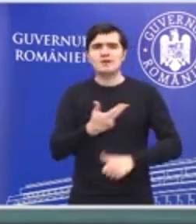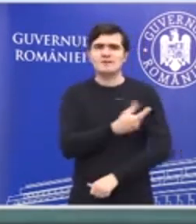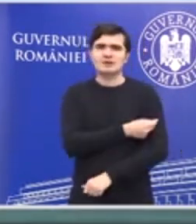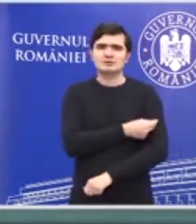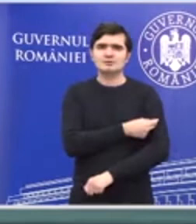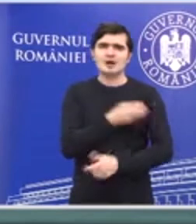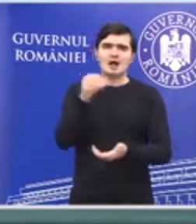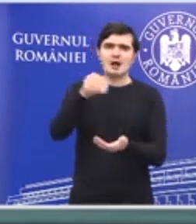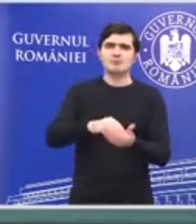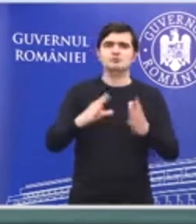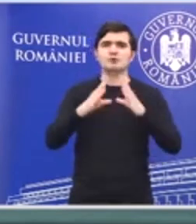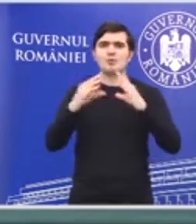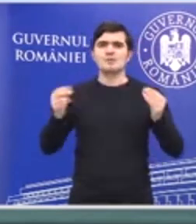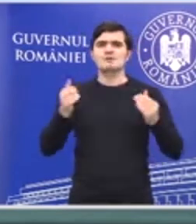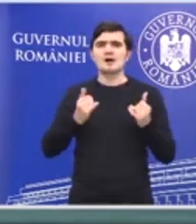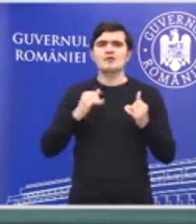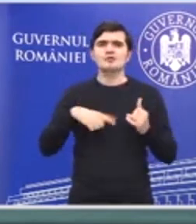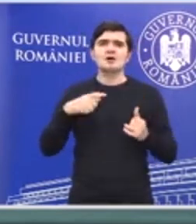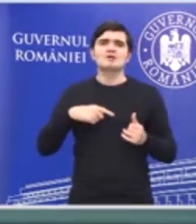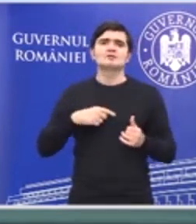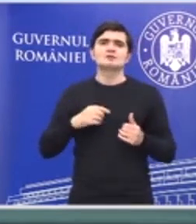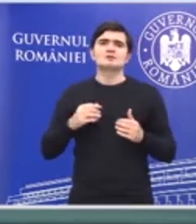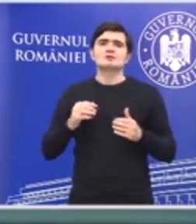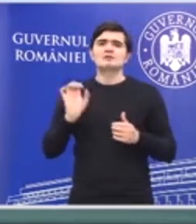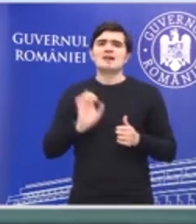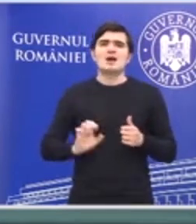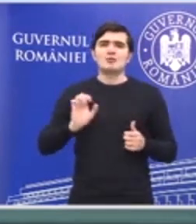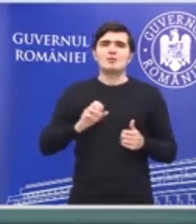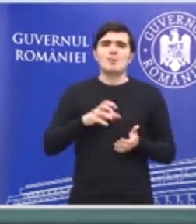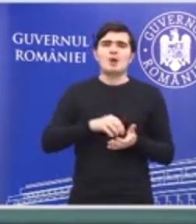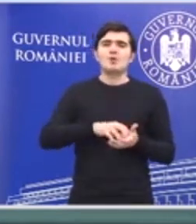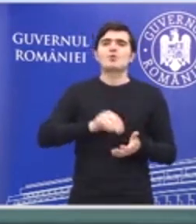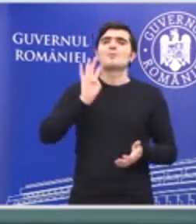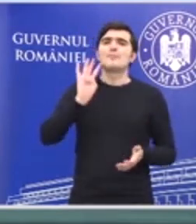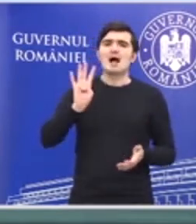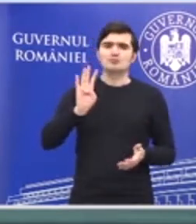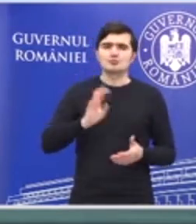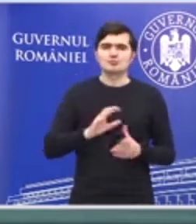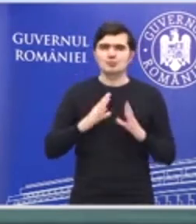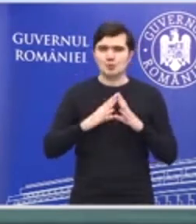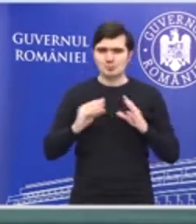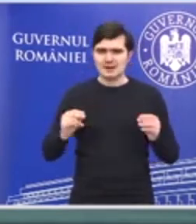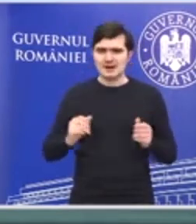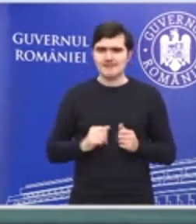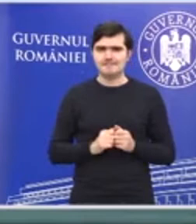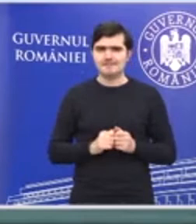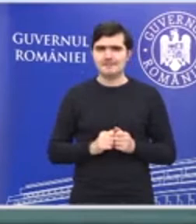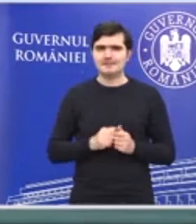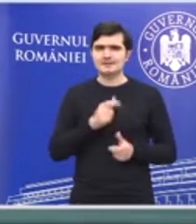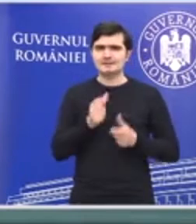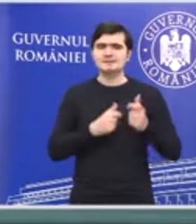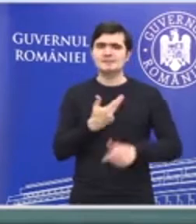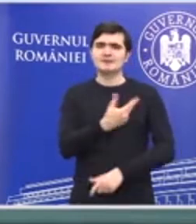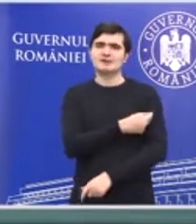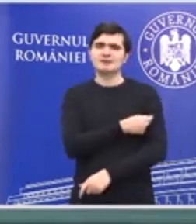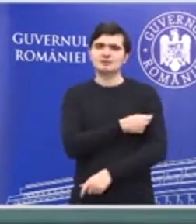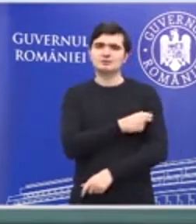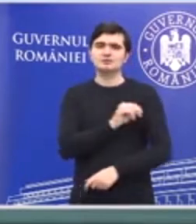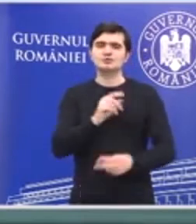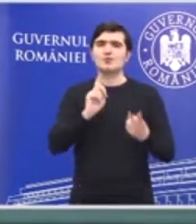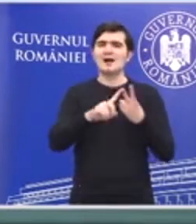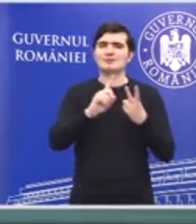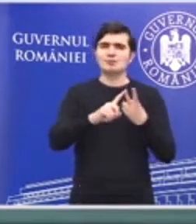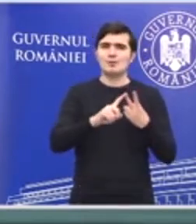acest moment la nivel european pe un loc 4 cu privire la vaccinările și cu a doua